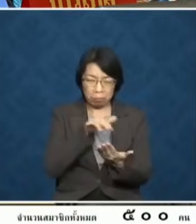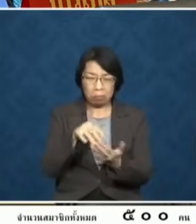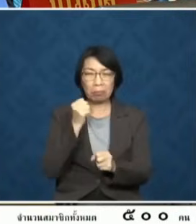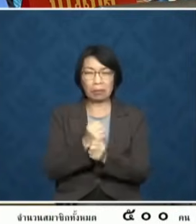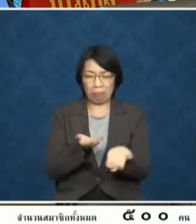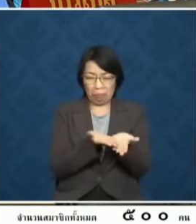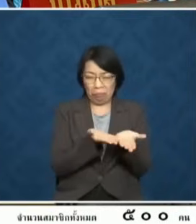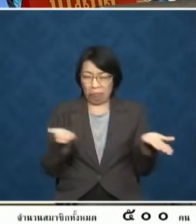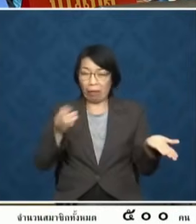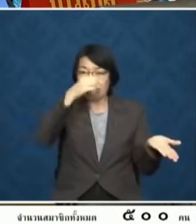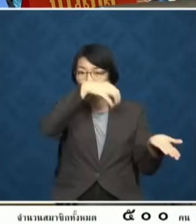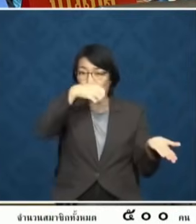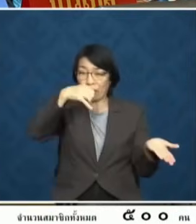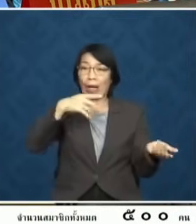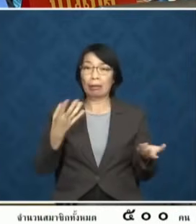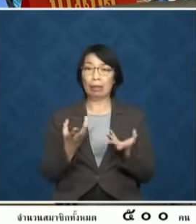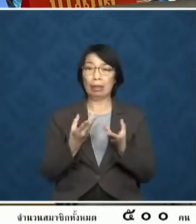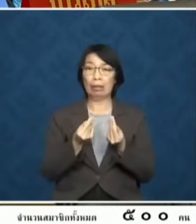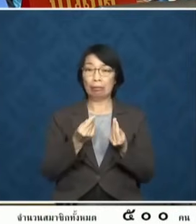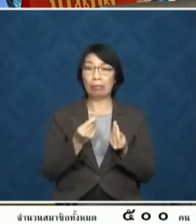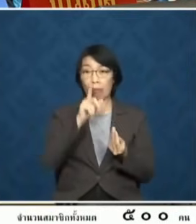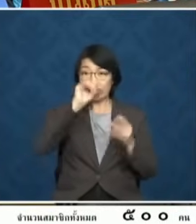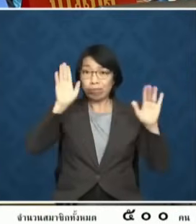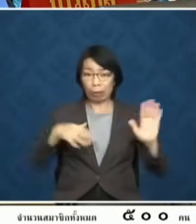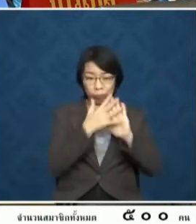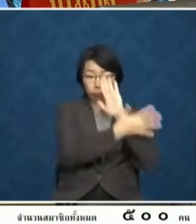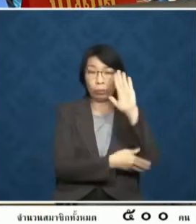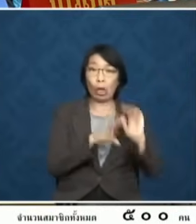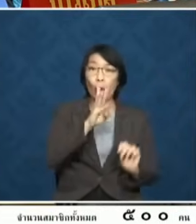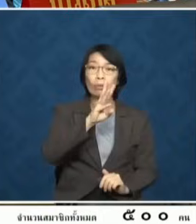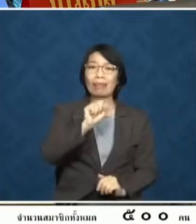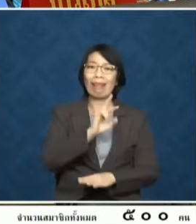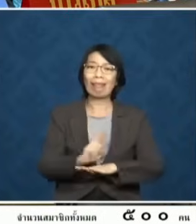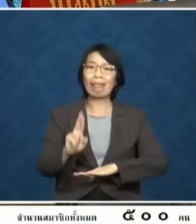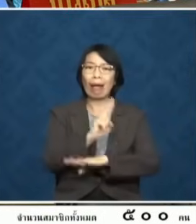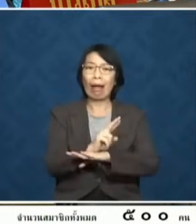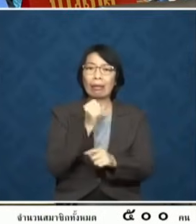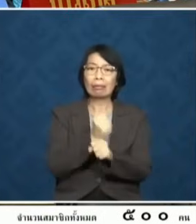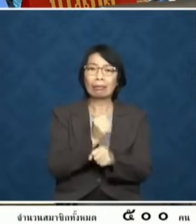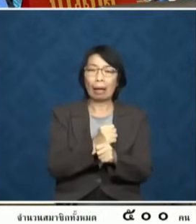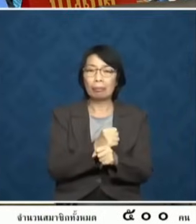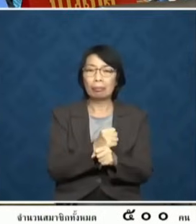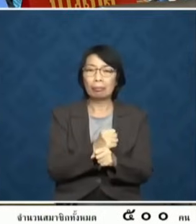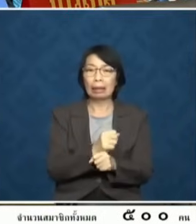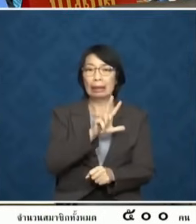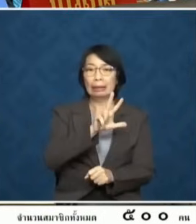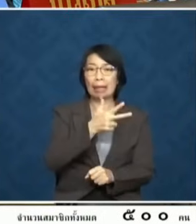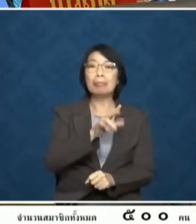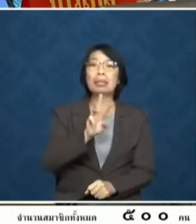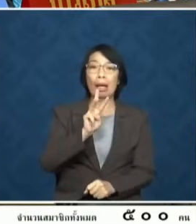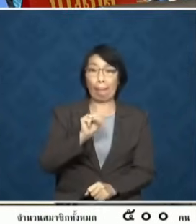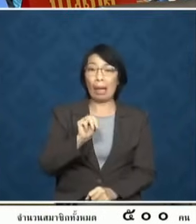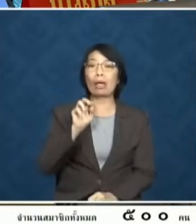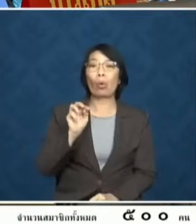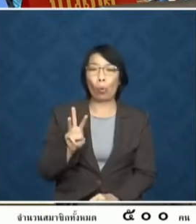ฟาร์มบนที่ดินราชพัสดุค่ะ 600,000ไร่เพื่อให้รองรับการผลิตโซลารฟาร์มได้ 30,000เวตโดยจะ